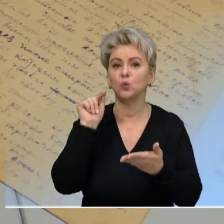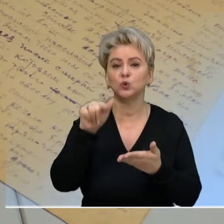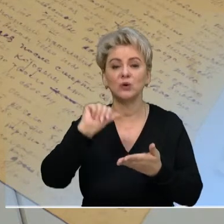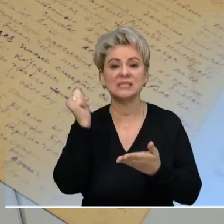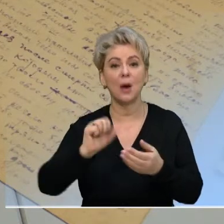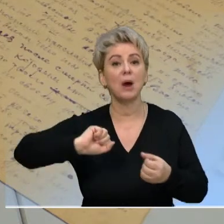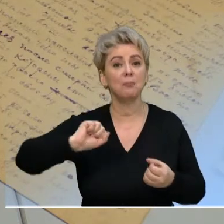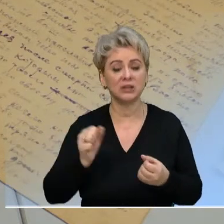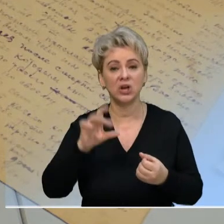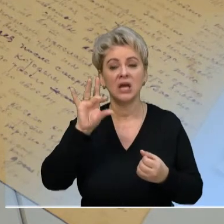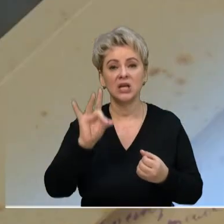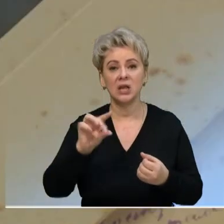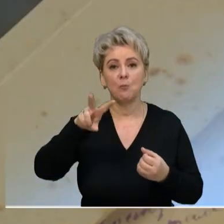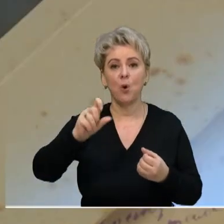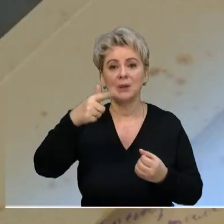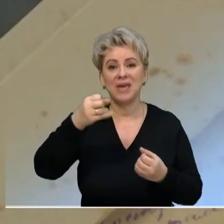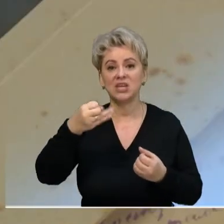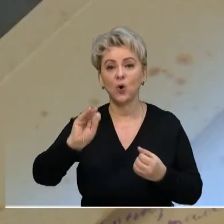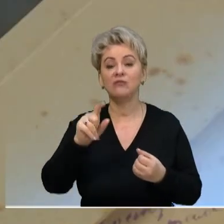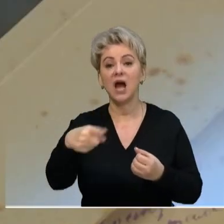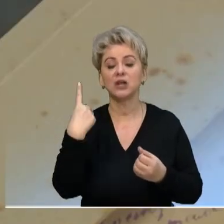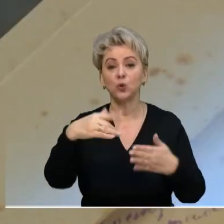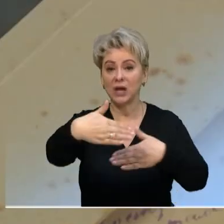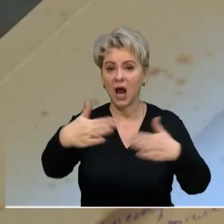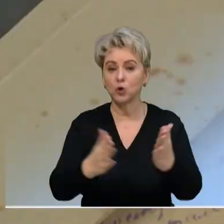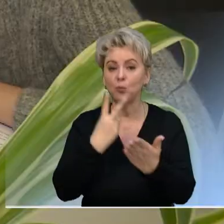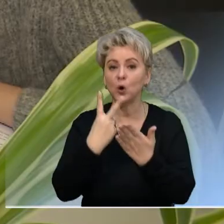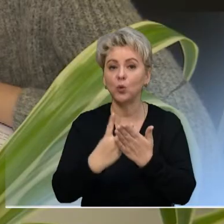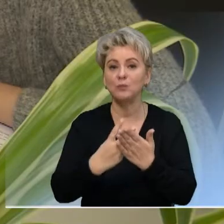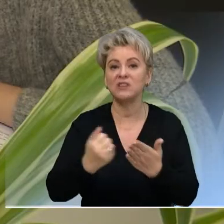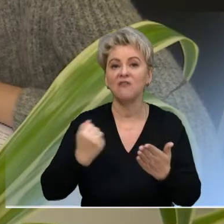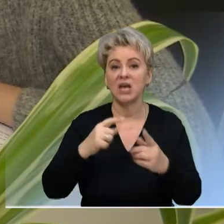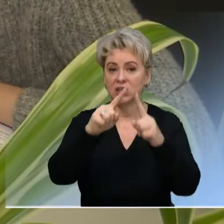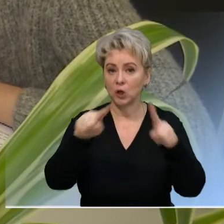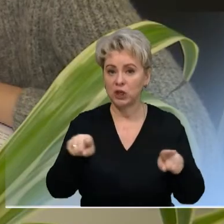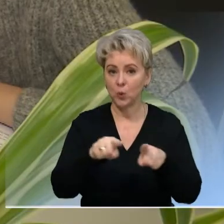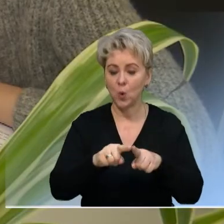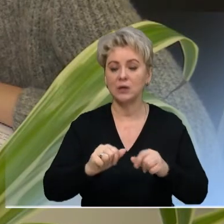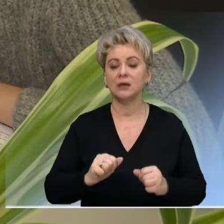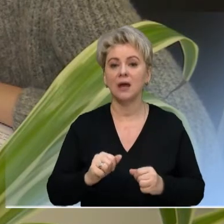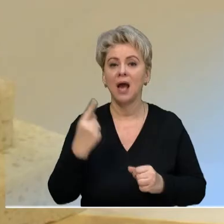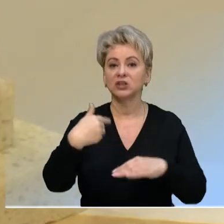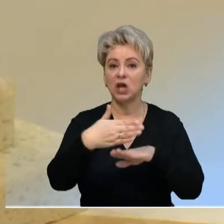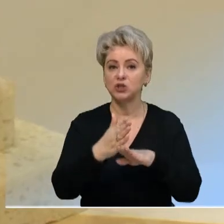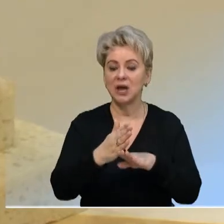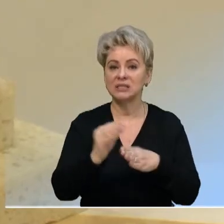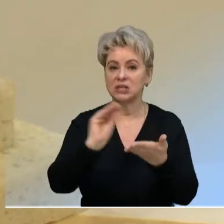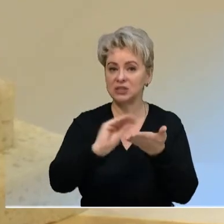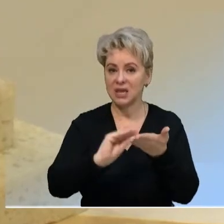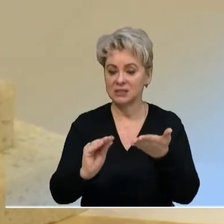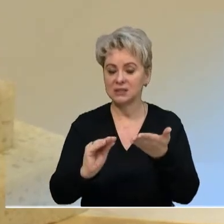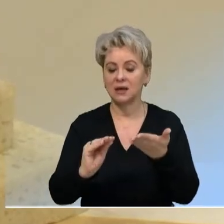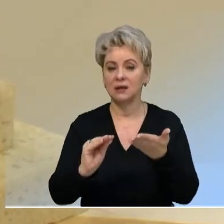самой подруги Римы Полбенниковой. И в одной из коробок увидел фронтовые треугольники. Та часть текста, которая